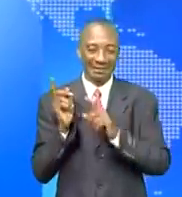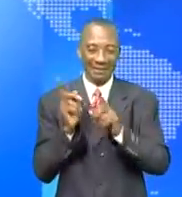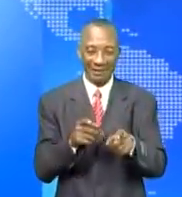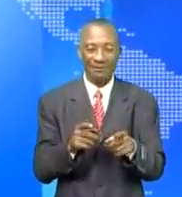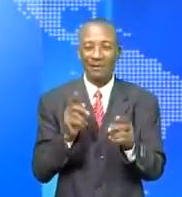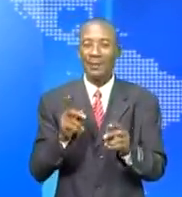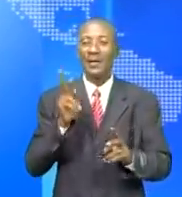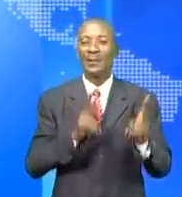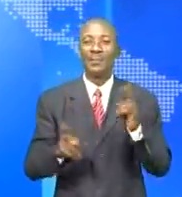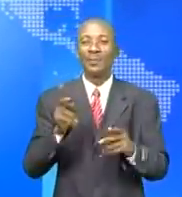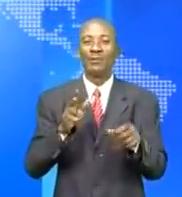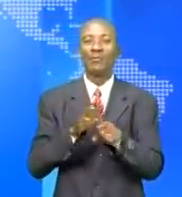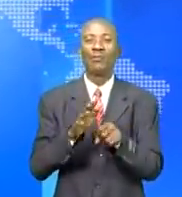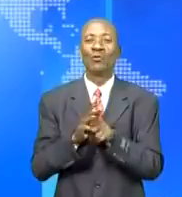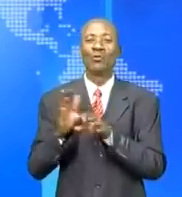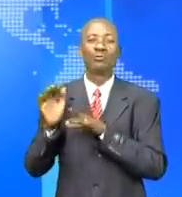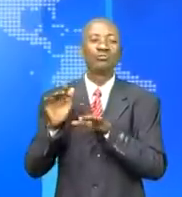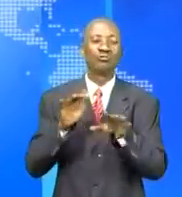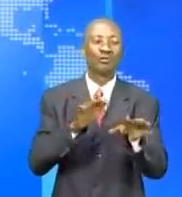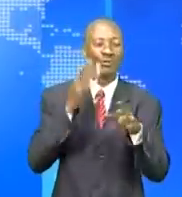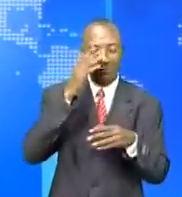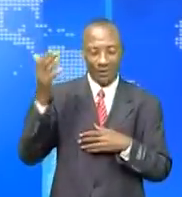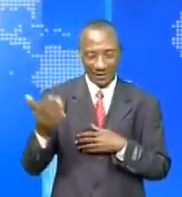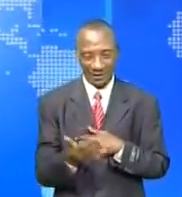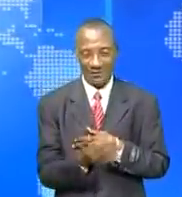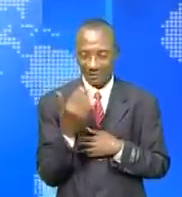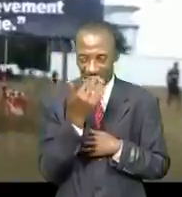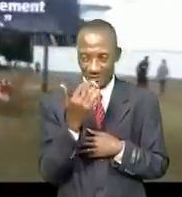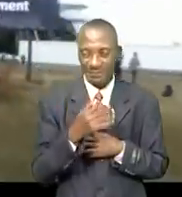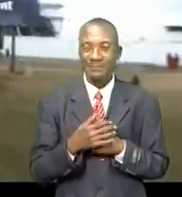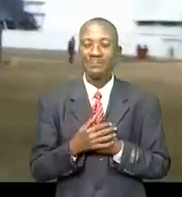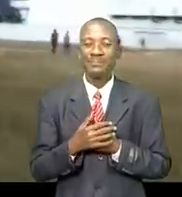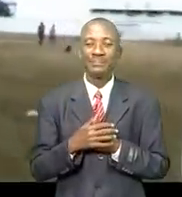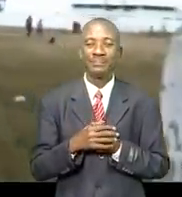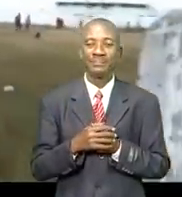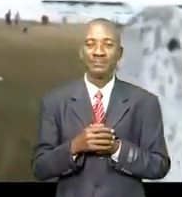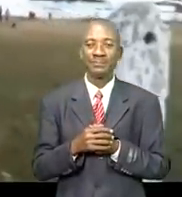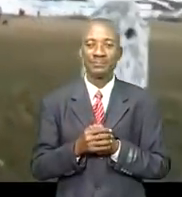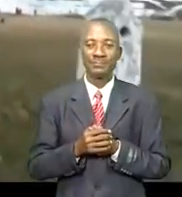constatée déjà avant son arrivée dans cette ville. Vivons ces moments.